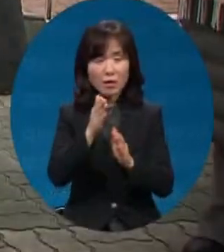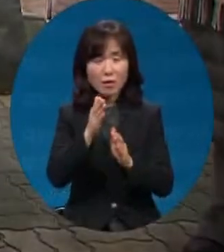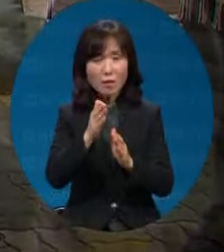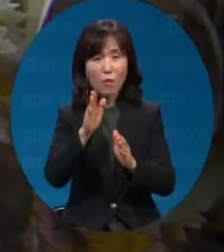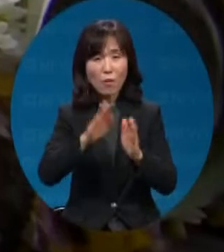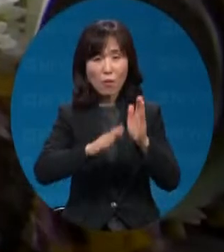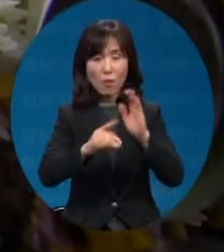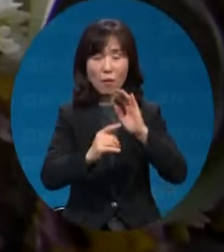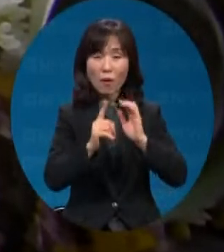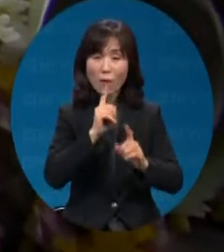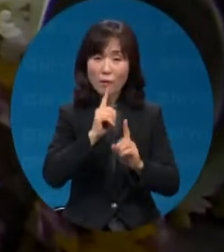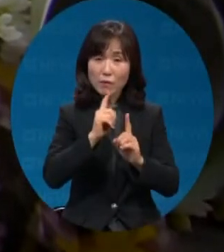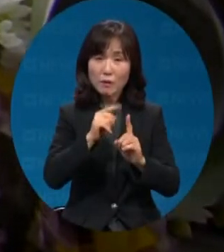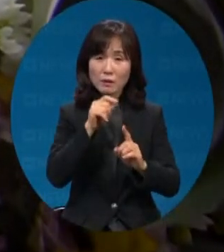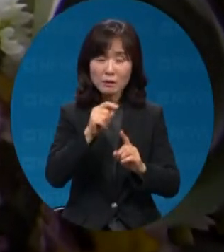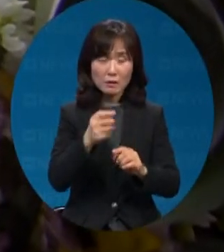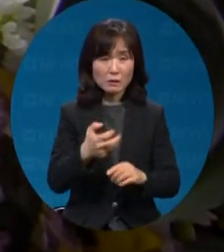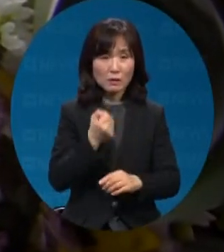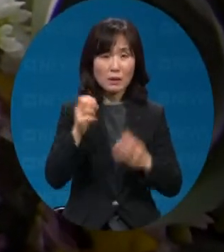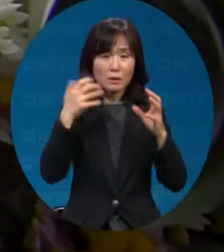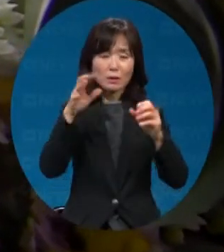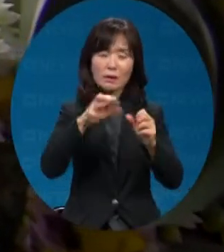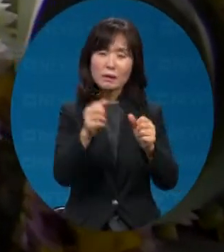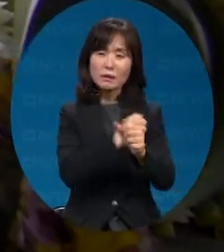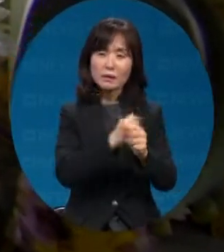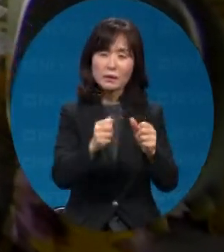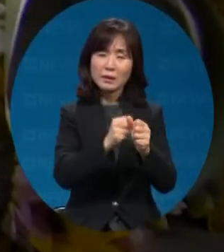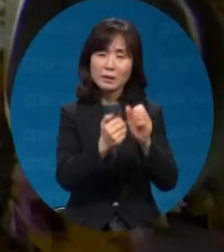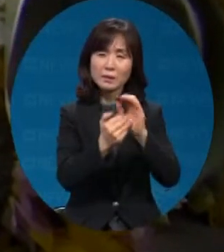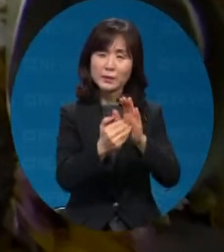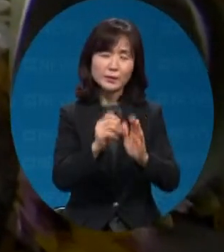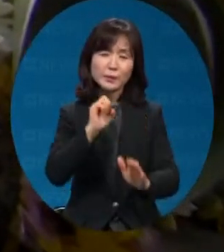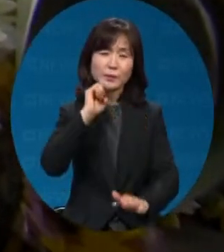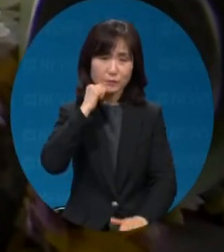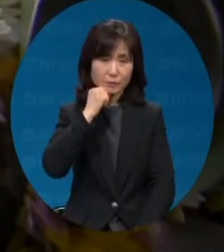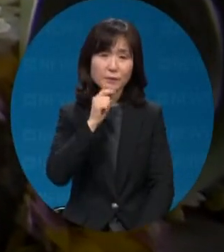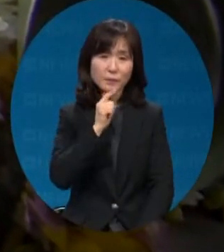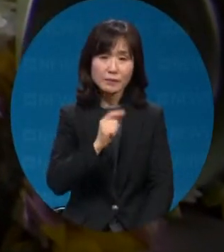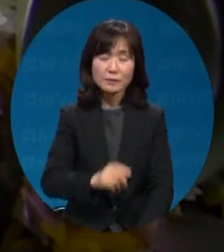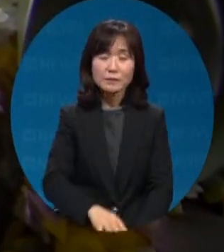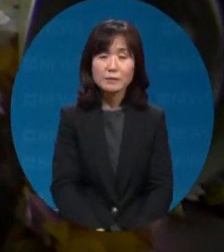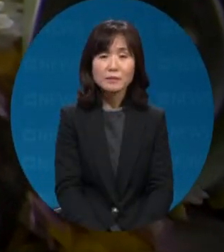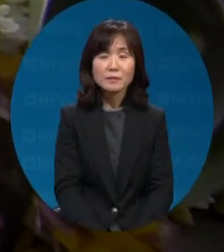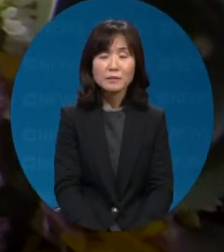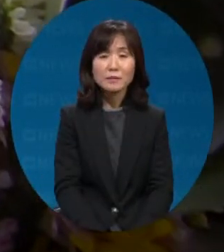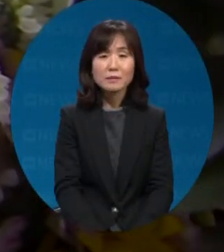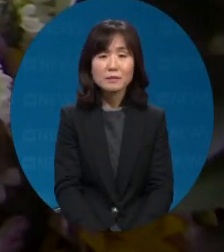것만으로는 아동학대를 막기 어렵다는 지적입니다. EBS 뉴스 서진석입니다.